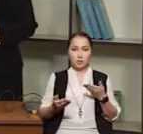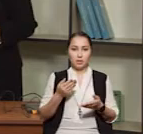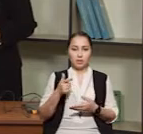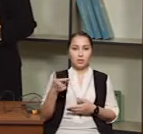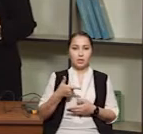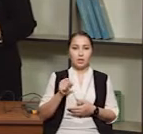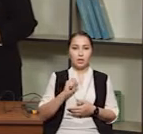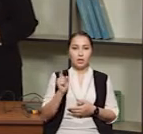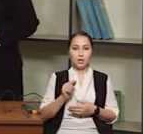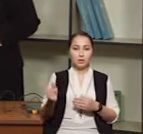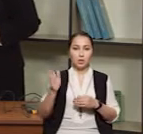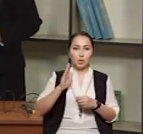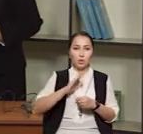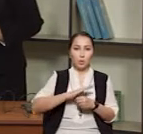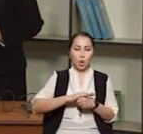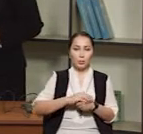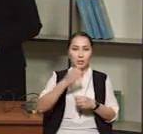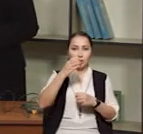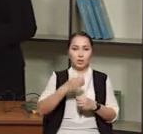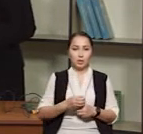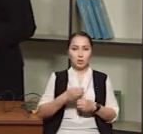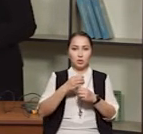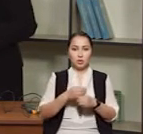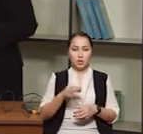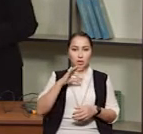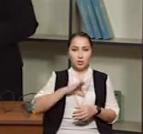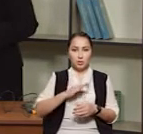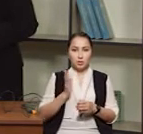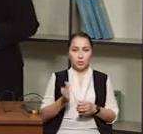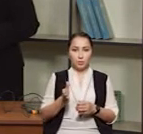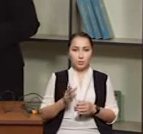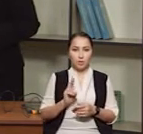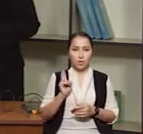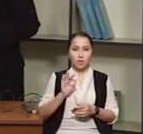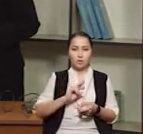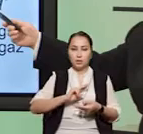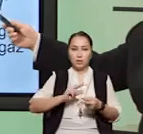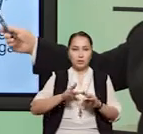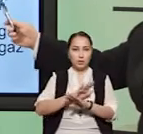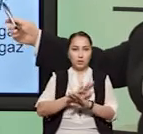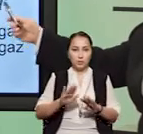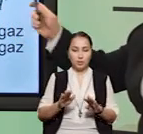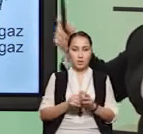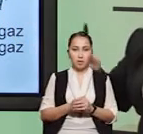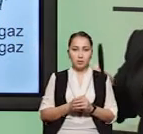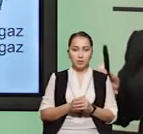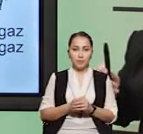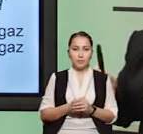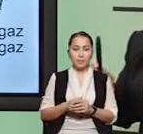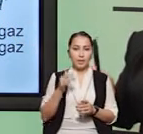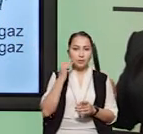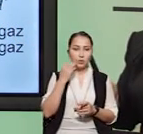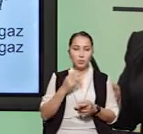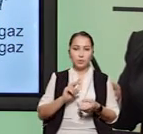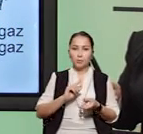agarda gaz yopiq idishning ichida turgan bo'lsa, vaqt o'tishi bilan konsentratsiya o'zgarmaydi. K Boltzmann doimiysi